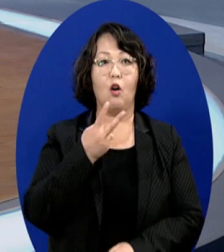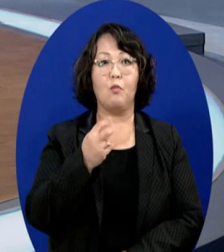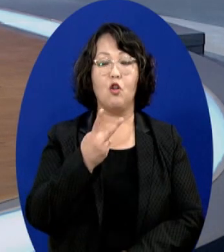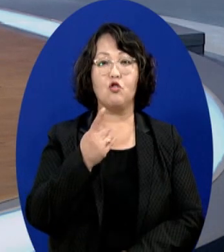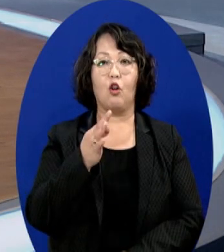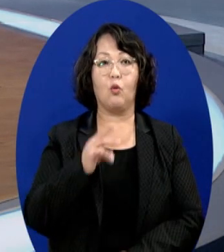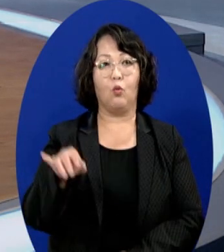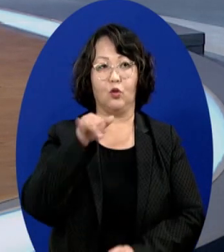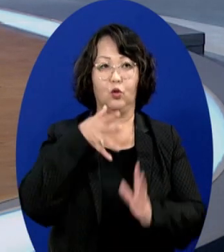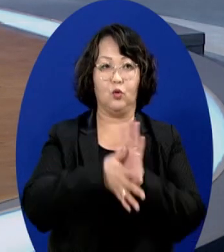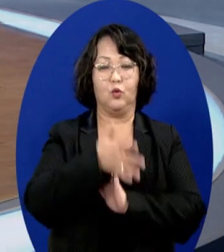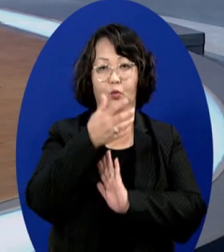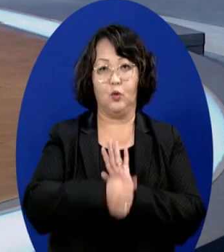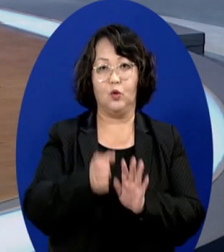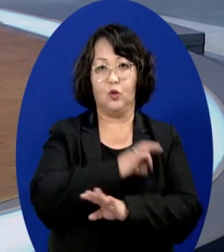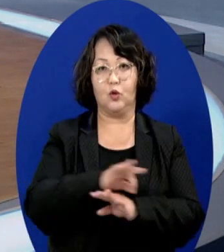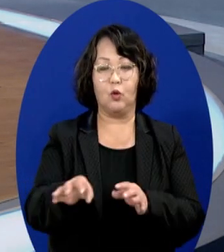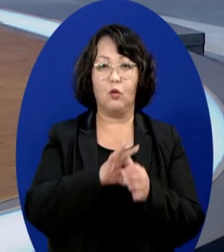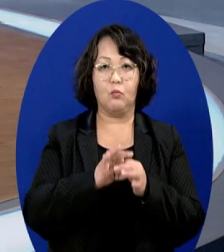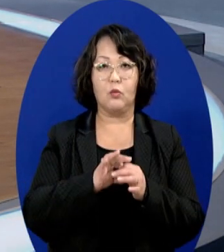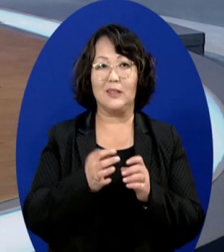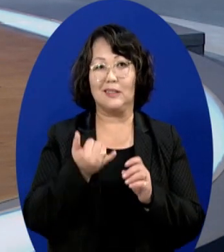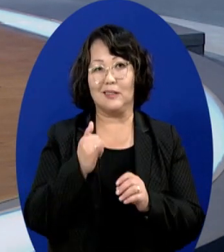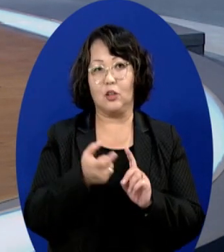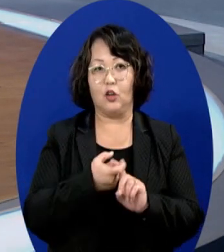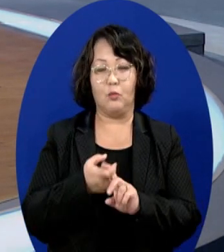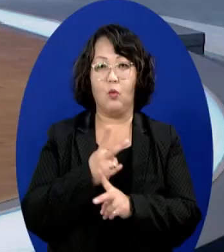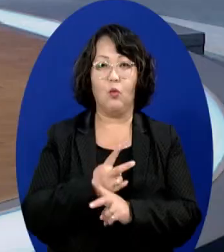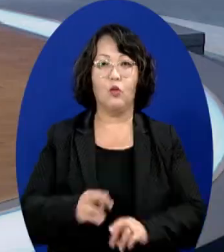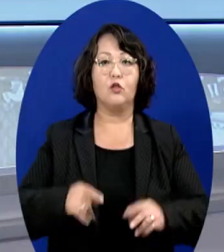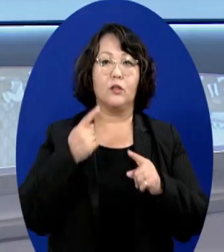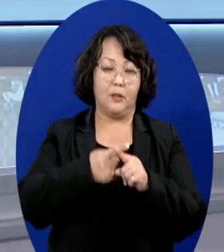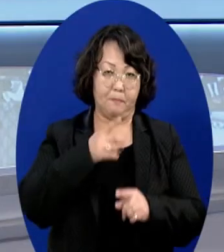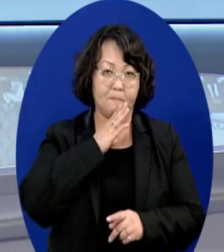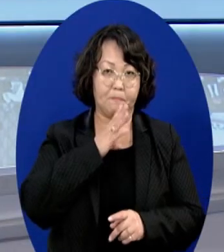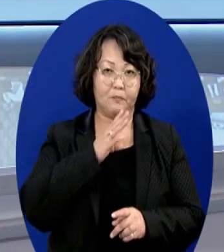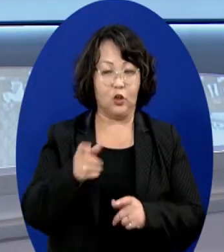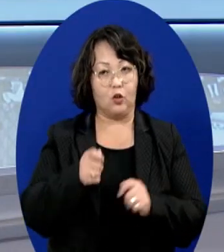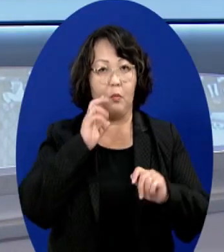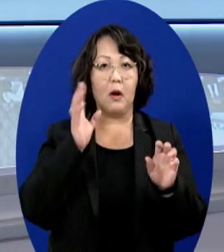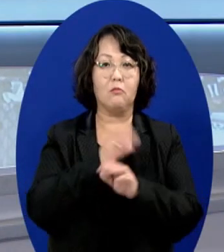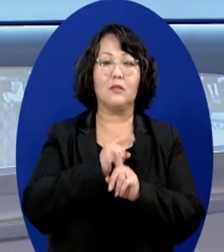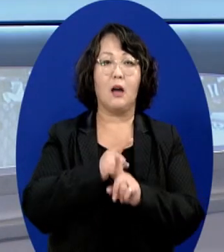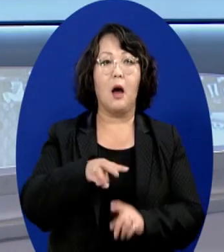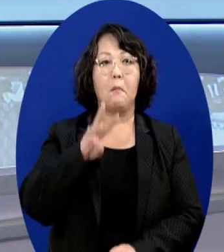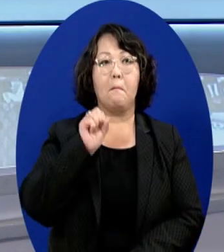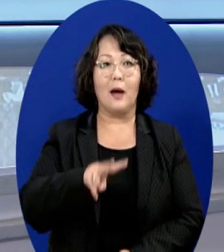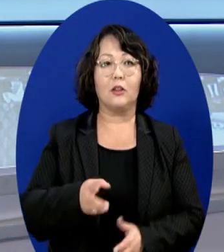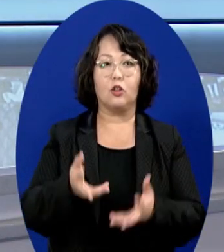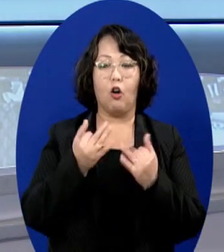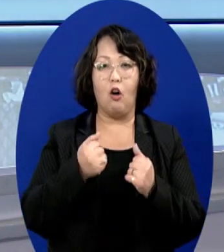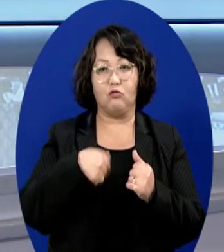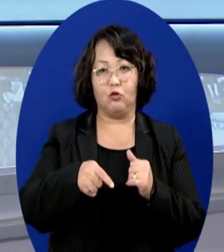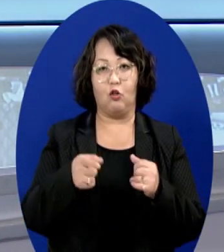оны улсын төсвийн төслийг дагалдуулан зарим хуульд нэмэлт өөрчлөлт оруулах харууллаа. Тэгвэл тухайн зохицуулалтын хүрээнд малын тоо толгойн татвар тогтоох